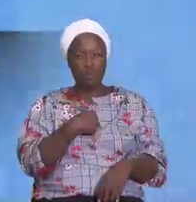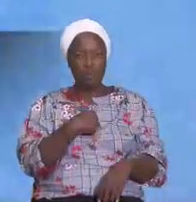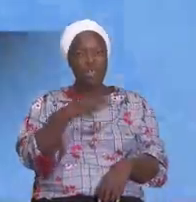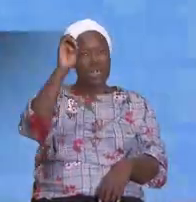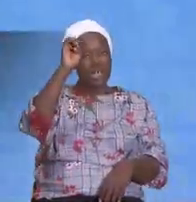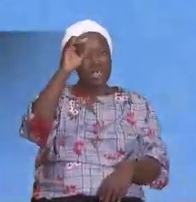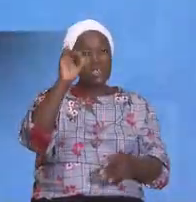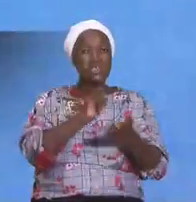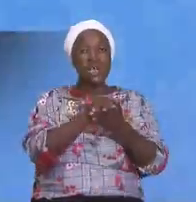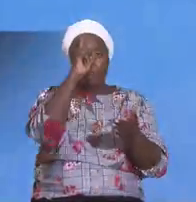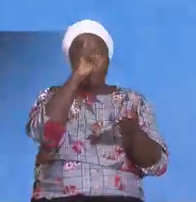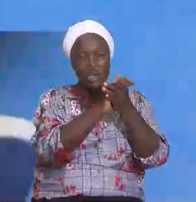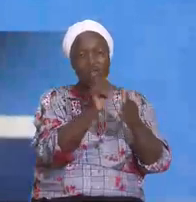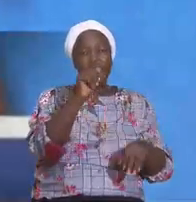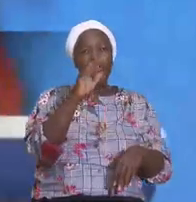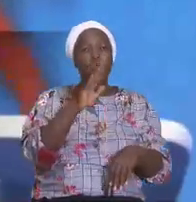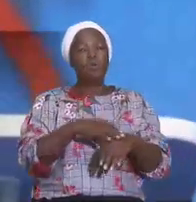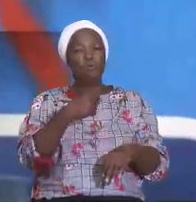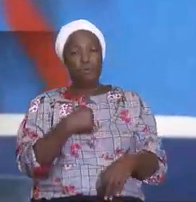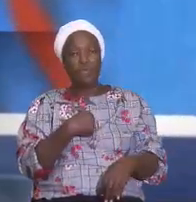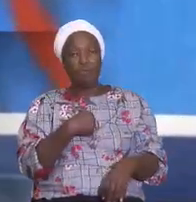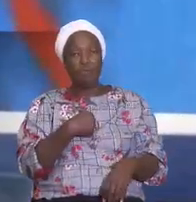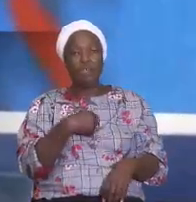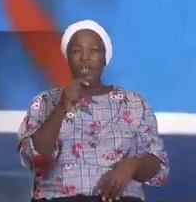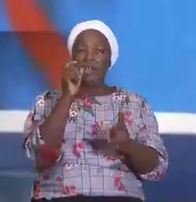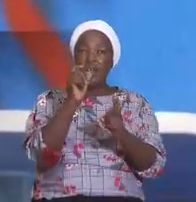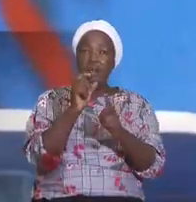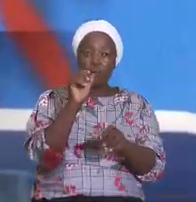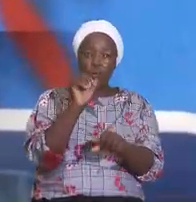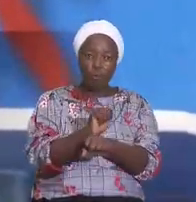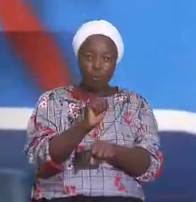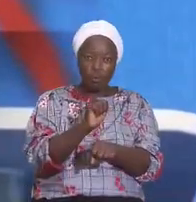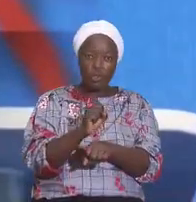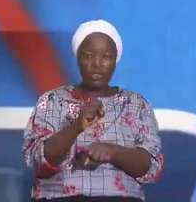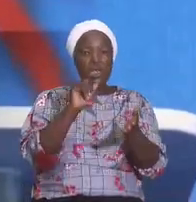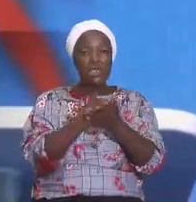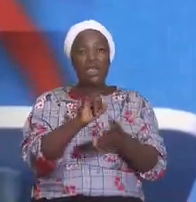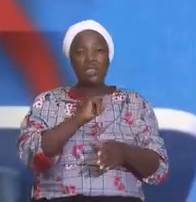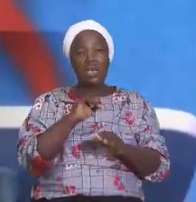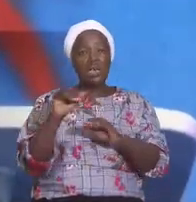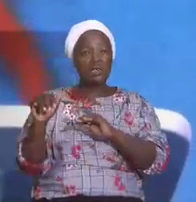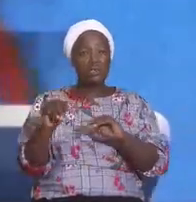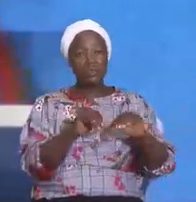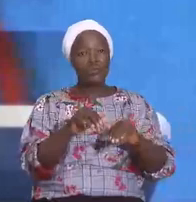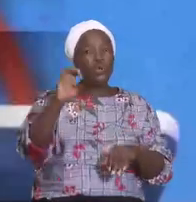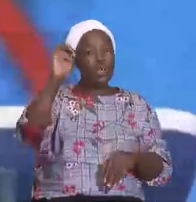qui croit en moi fera aussi. Celui qui croit en moi